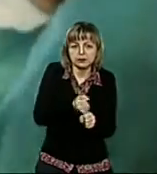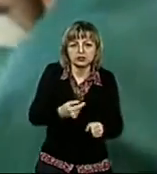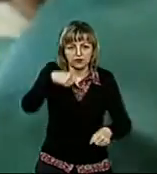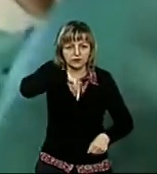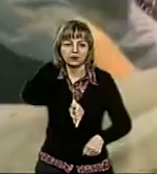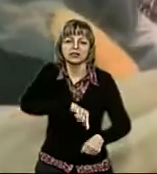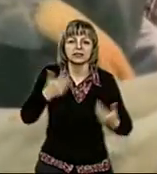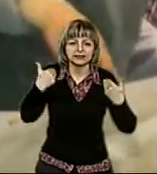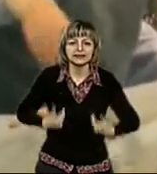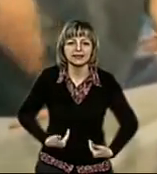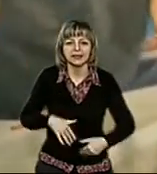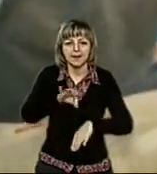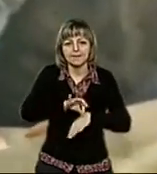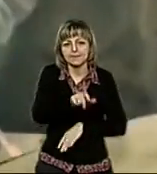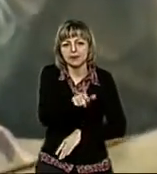тілі пацієнта.